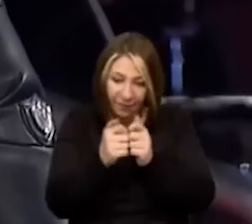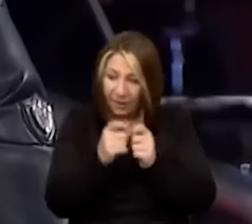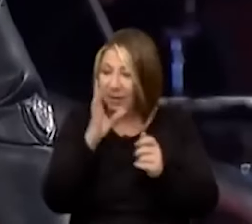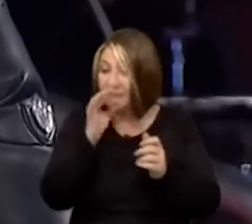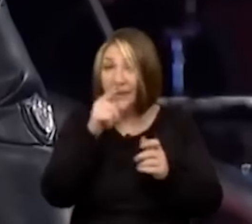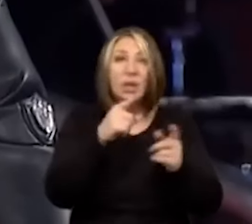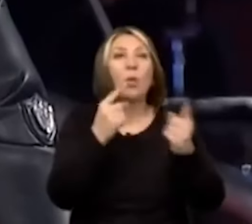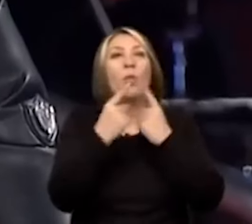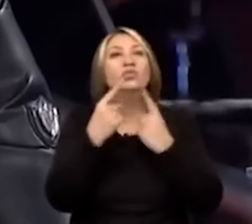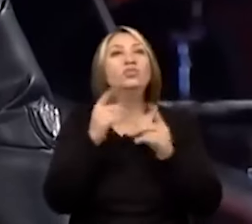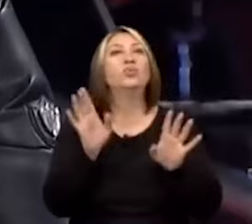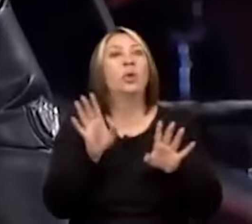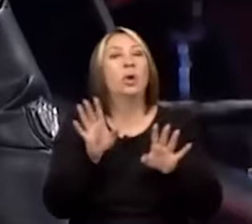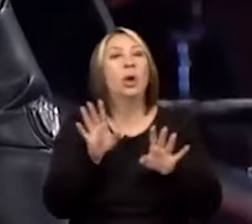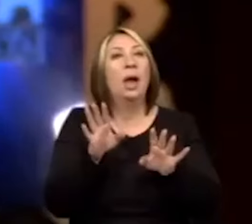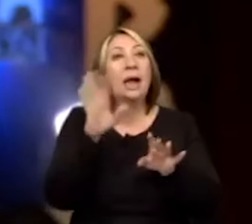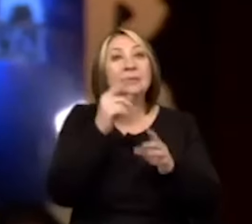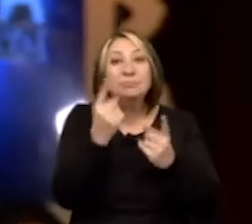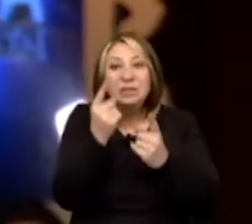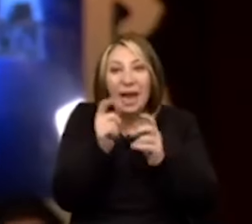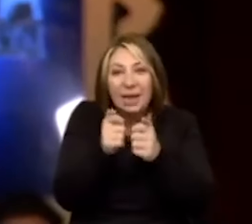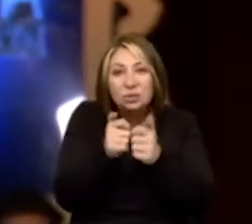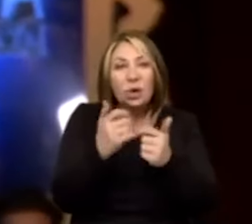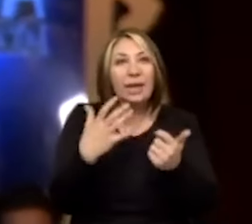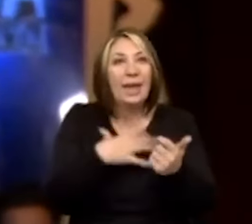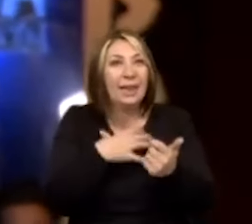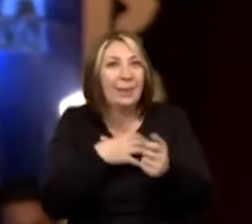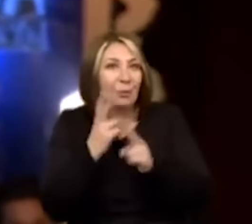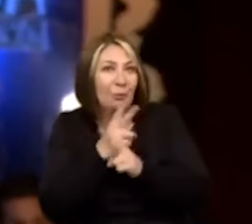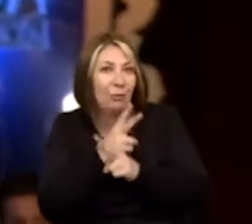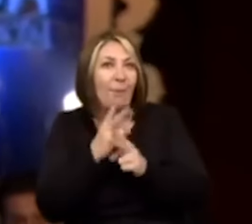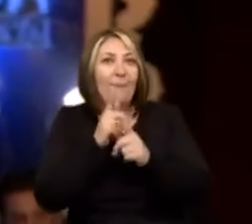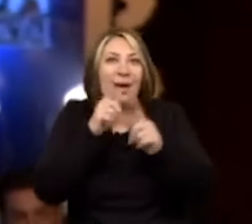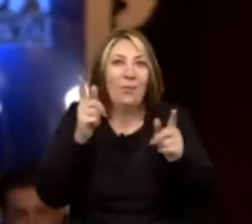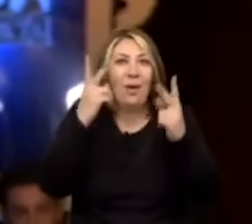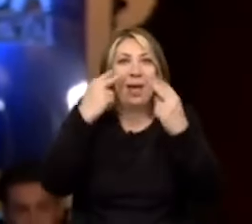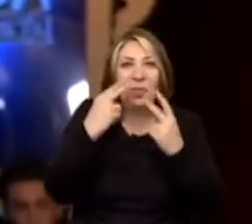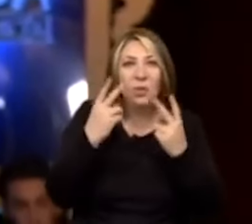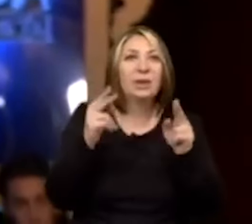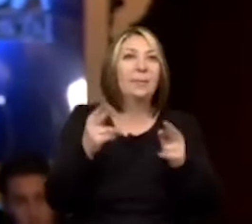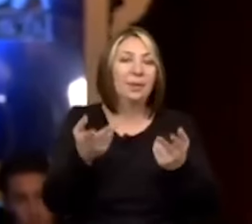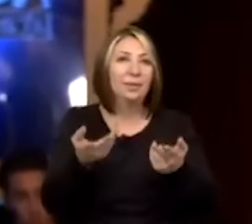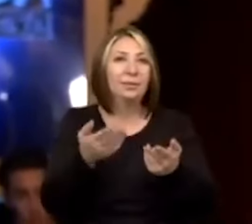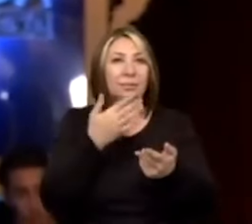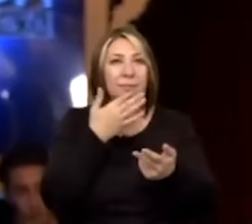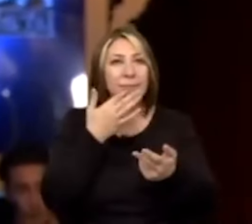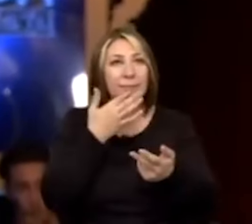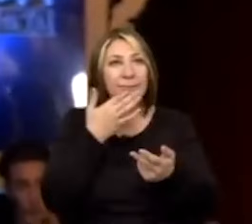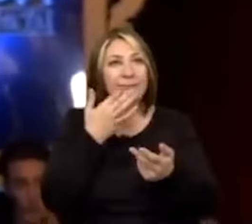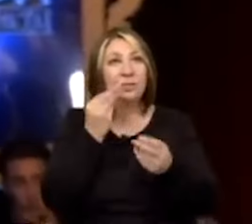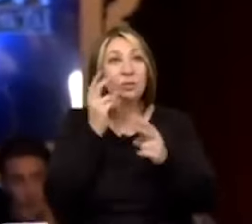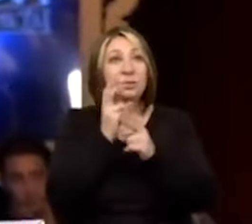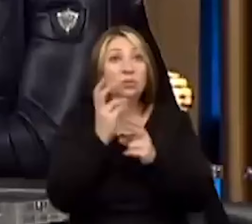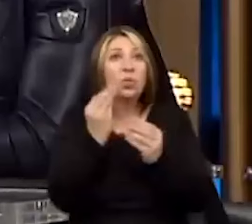Kimse kimseyle konuşmuyor. Herkes bir şeyler yazıyor. Kendi kendine gülüyor, bağırıyor, ağlıyor falan böyle bir takım şeyler. Çok kendi